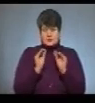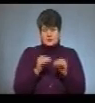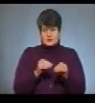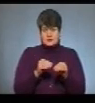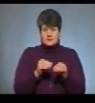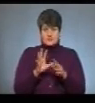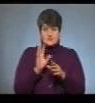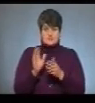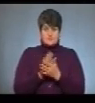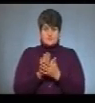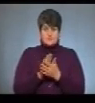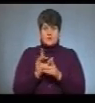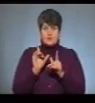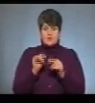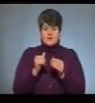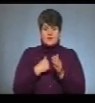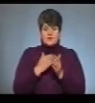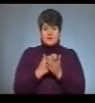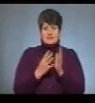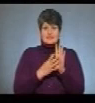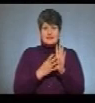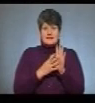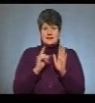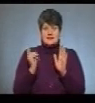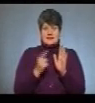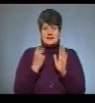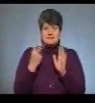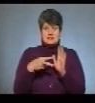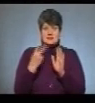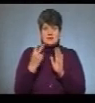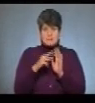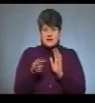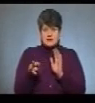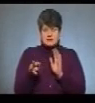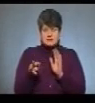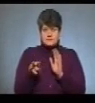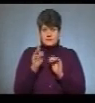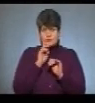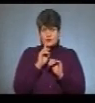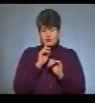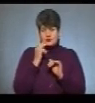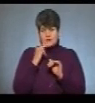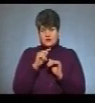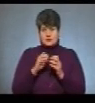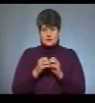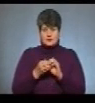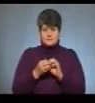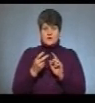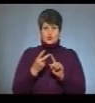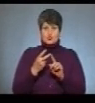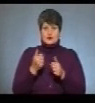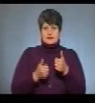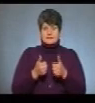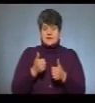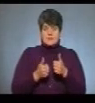все змастив. Проїхав я 9 кіл 22 метри, ну, поки що найкращий результат. Другий етап